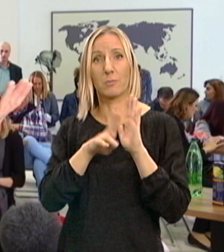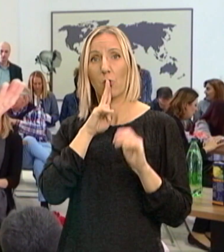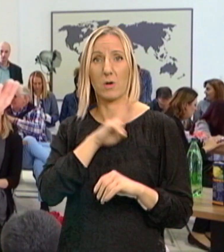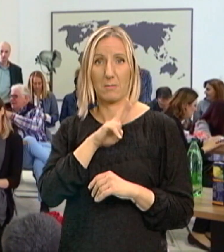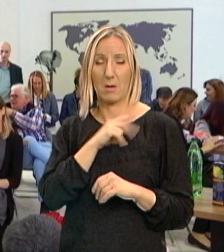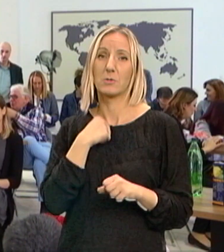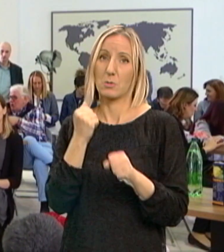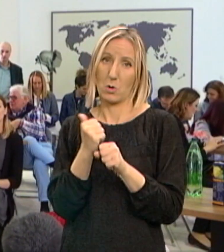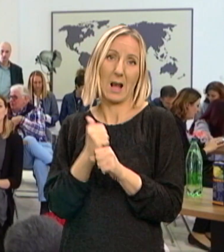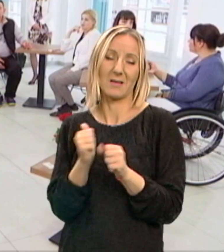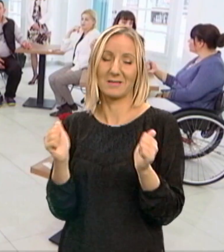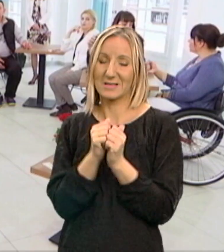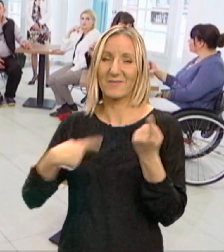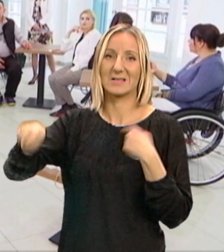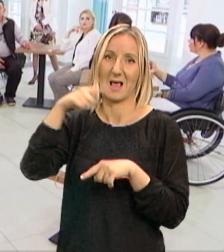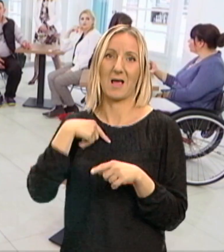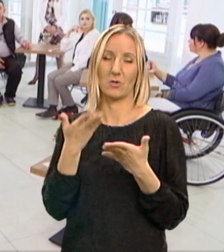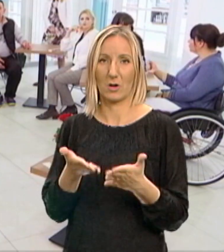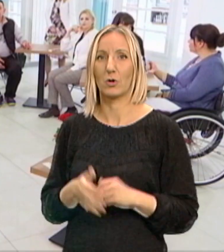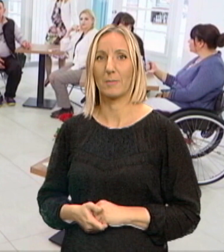Radit ćemo zajedno na tome.